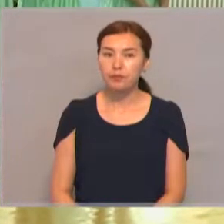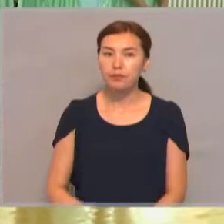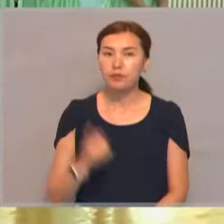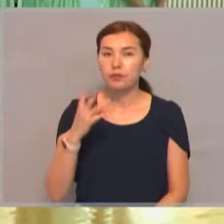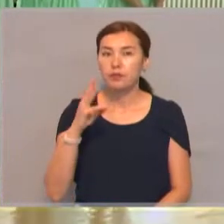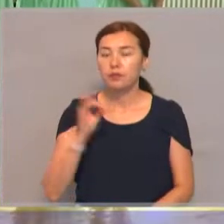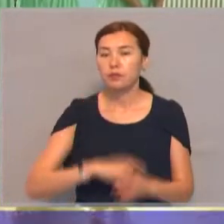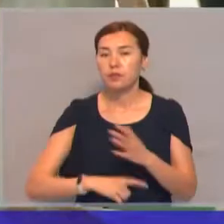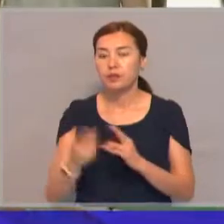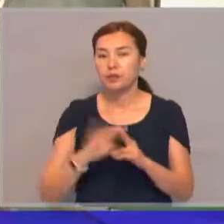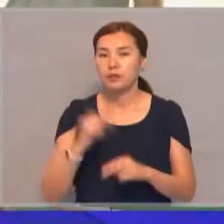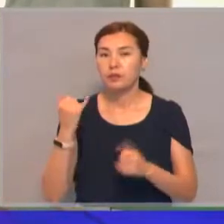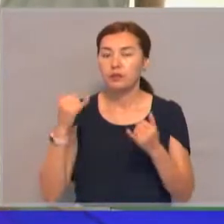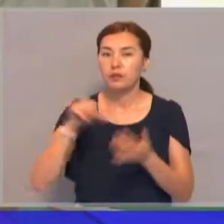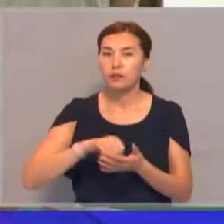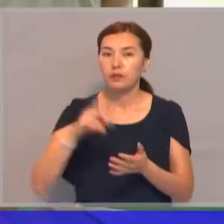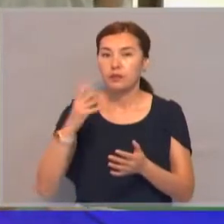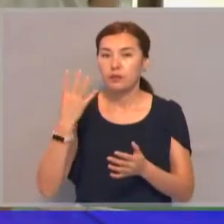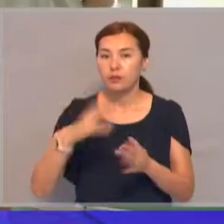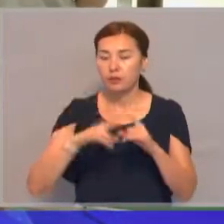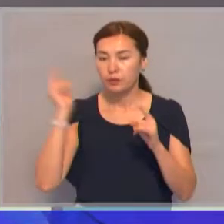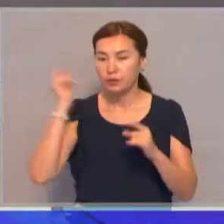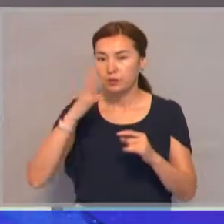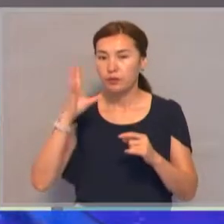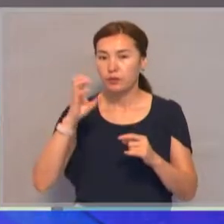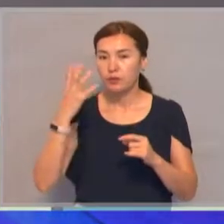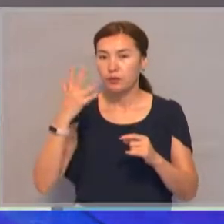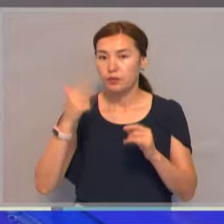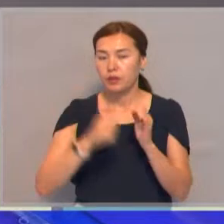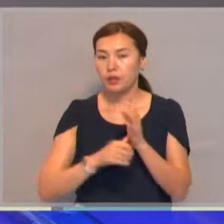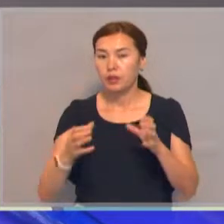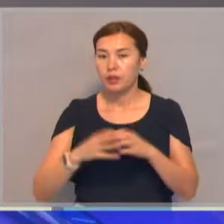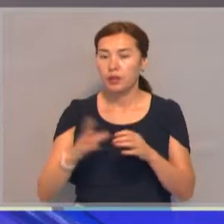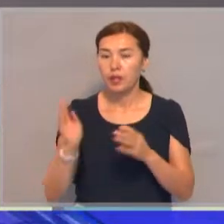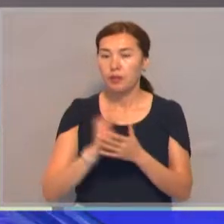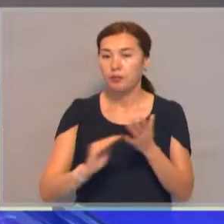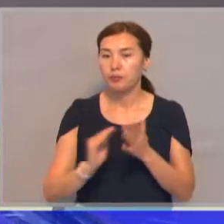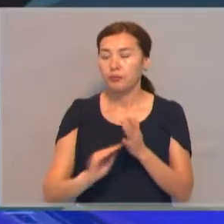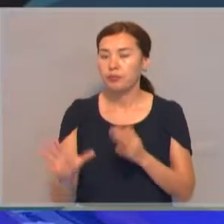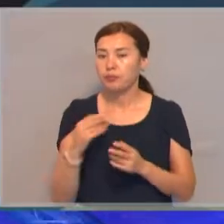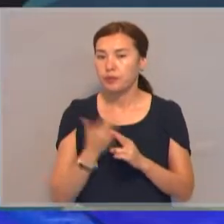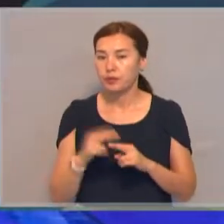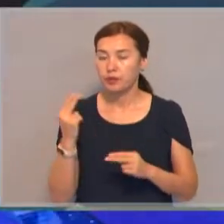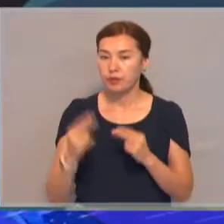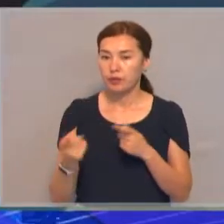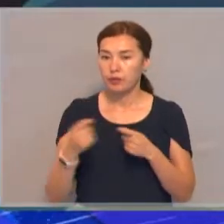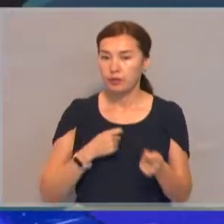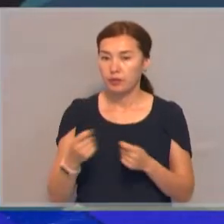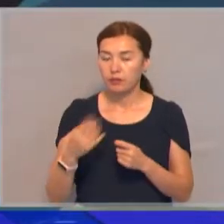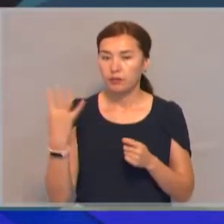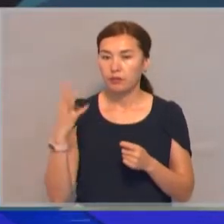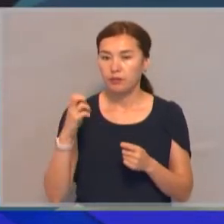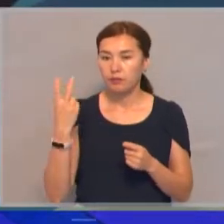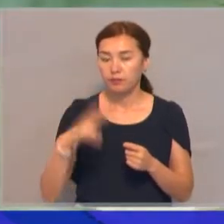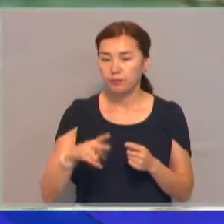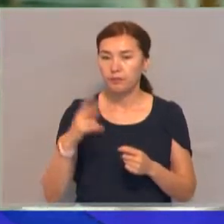Бірінші наурызда басталған додаға қатысуға 140 білім ұйымынан 536 командадан өтініш келіп түскен. Ойындарды үйлестіру үшін